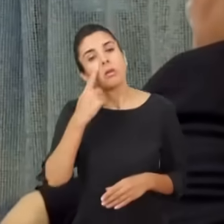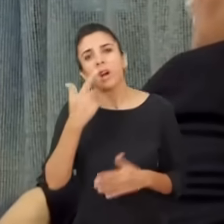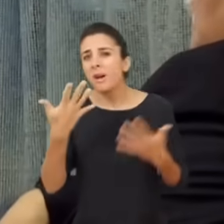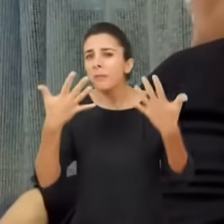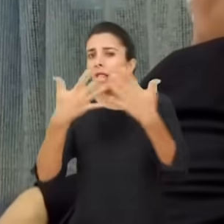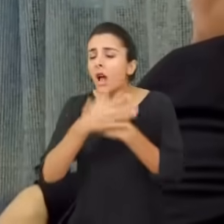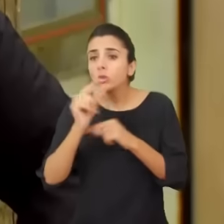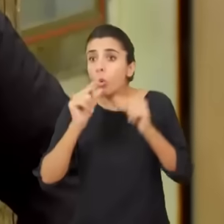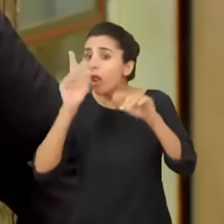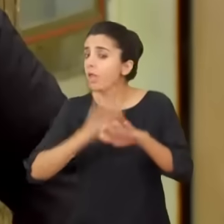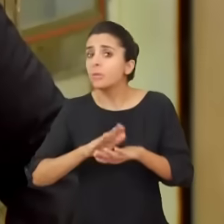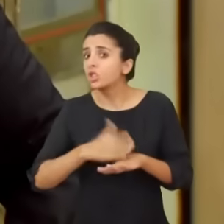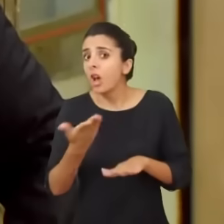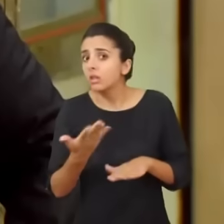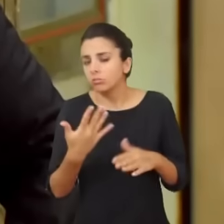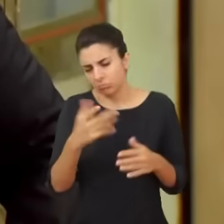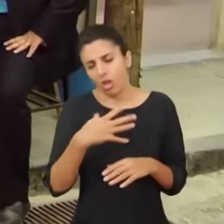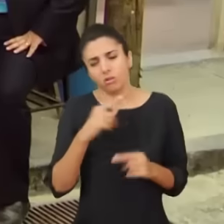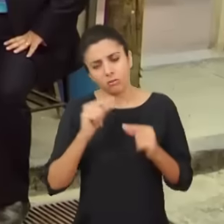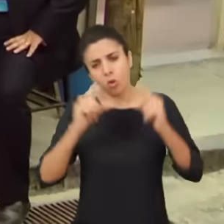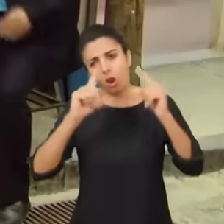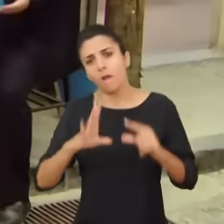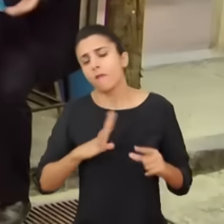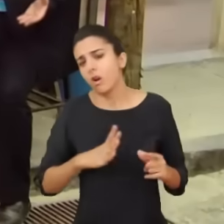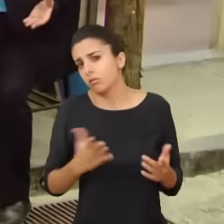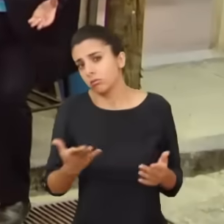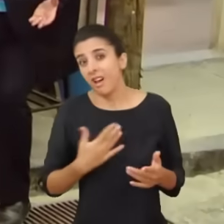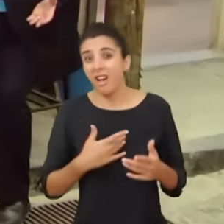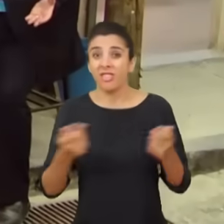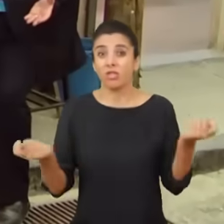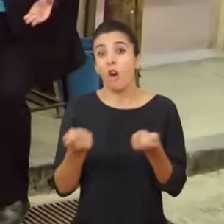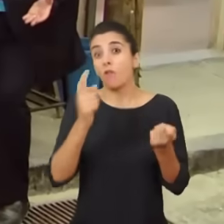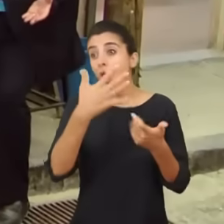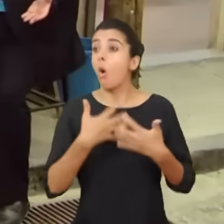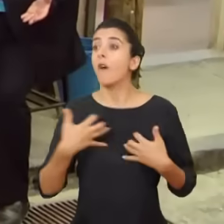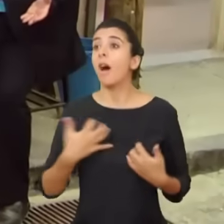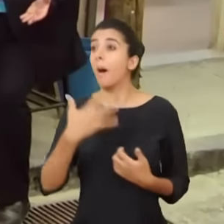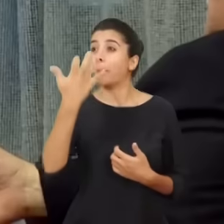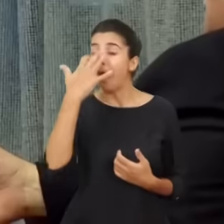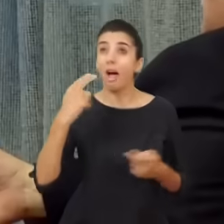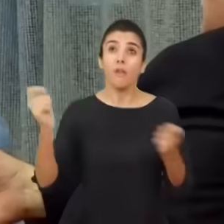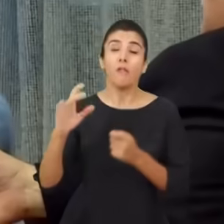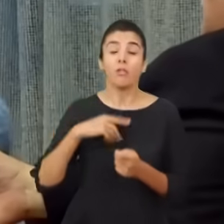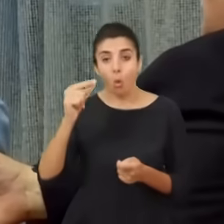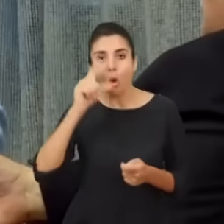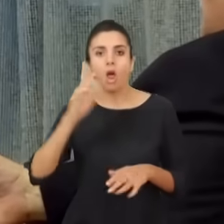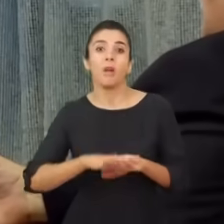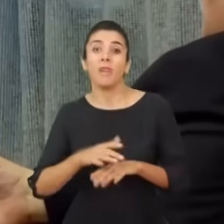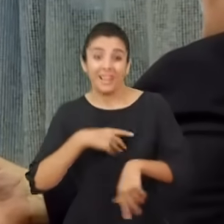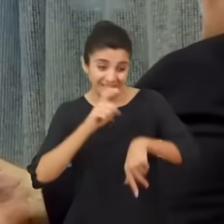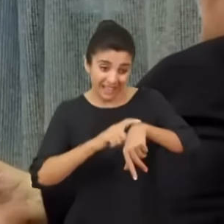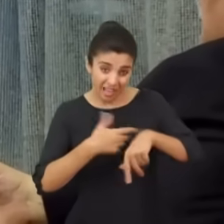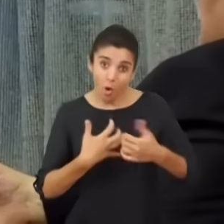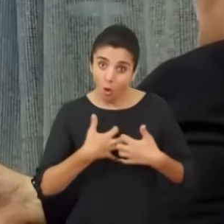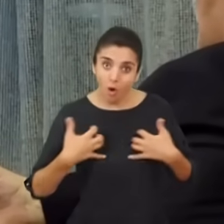gece kalkacağız. Nasıl olacak bu iş? Ya kalkarsınız ya. Davulcuya güvenip oruç tutmayın siz de ya. Allah Allah. Ya olur mu? Saate mi güveneceğiz,